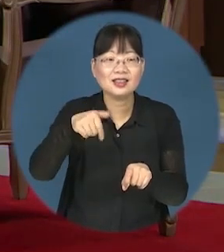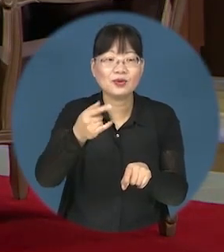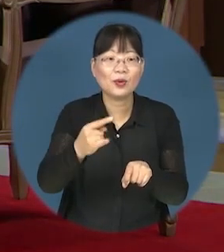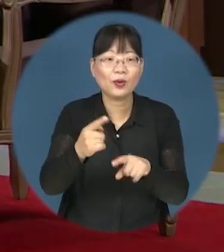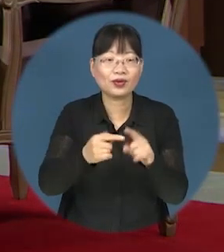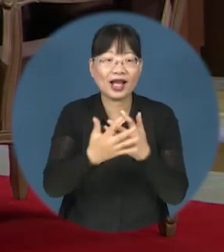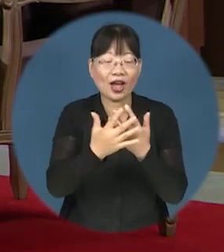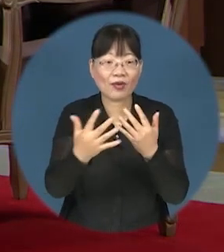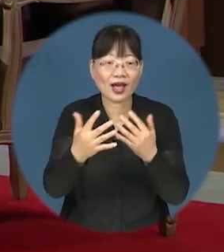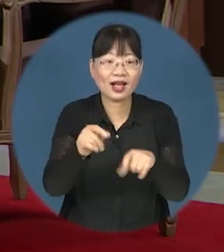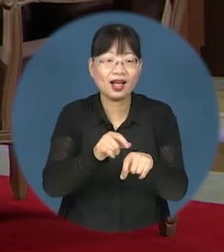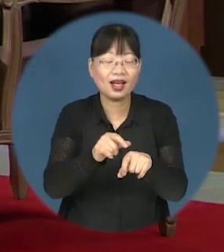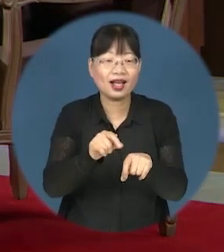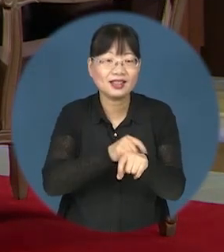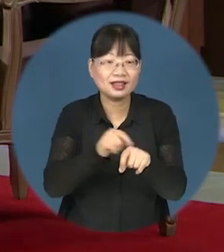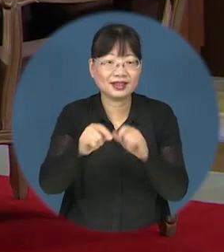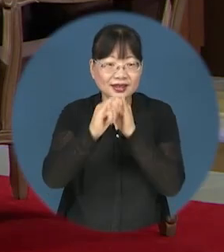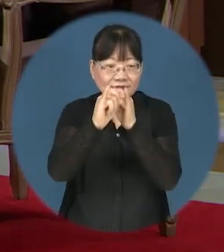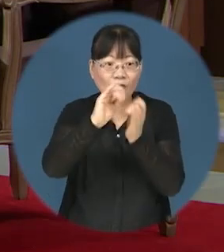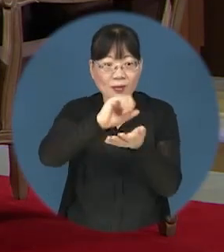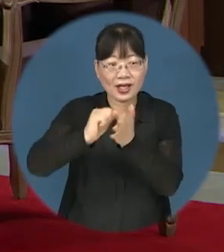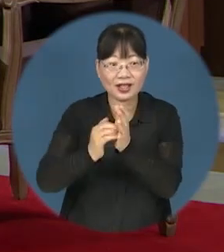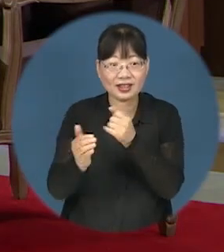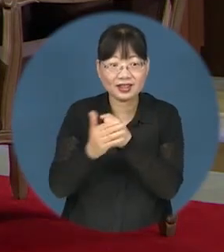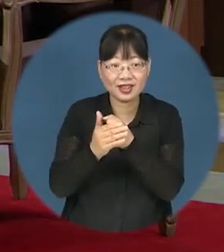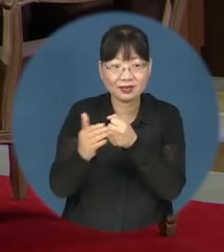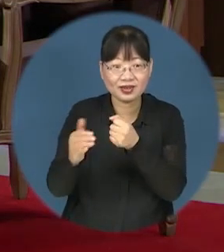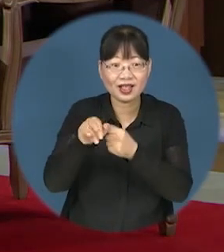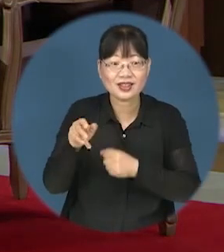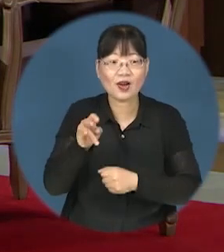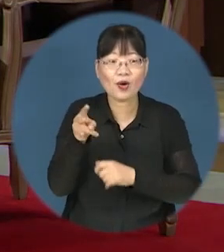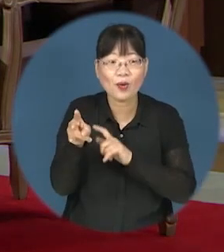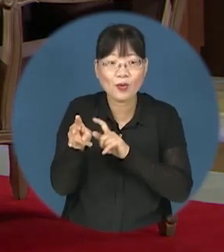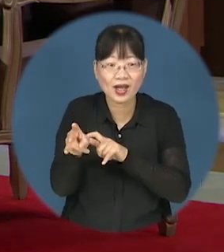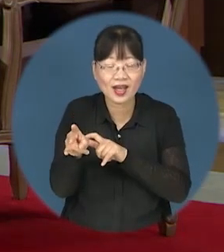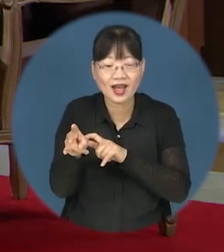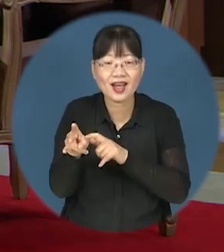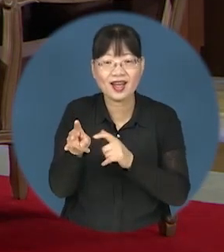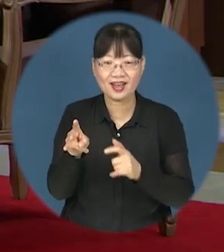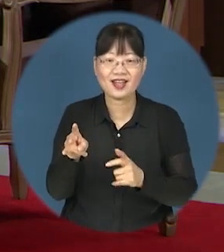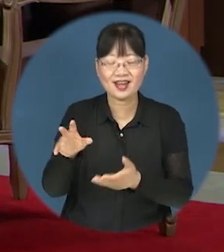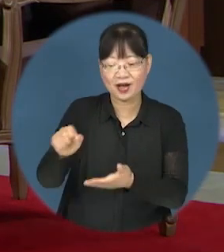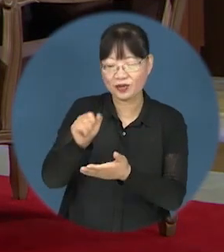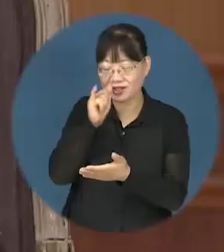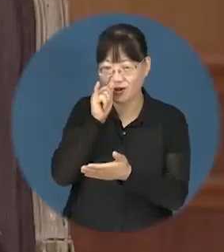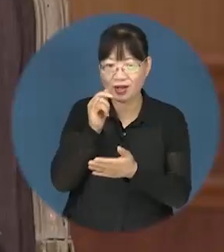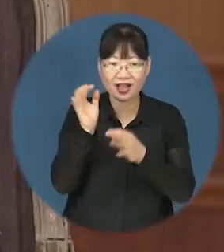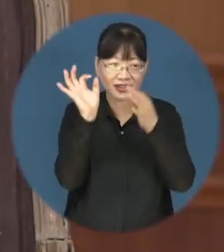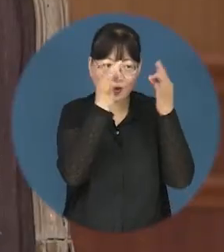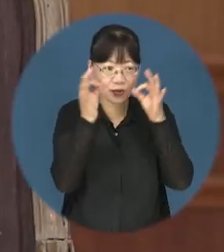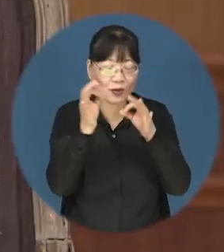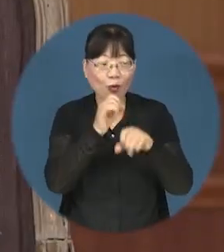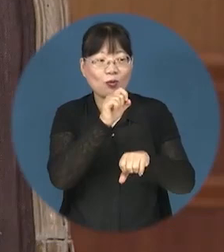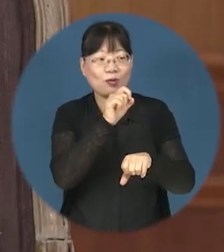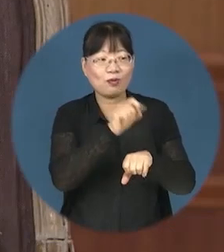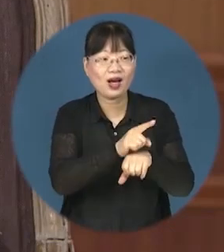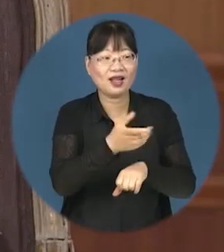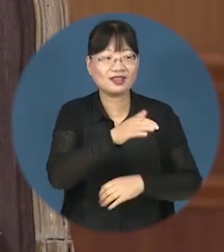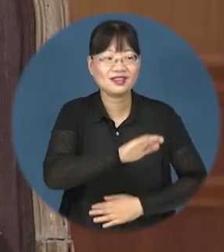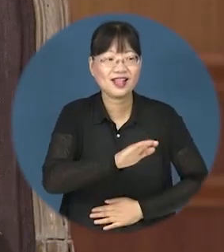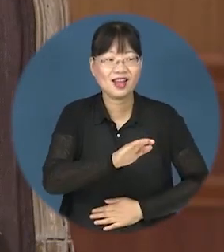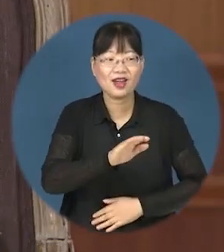저학년부터 계속해서 때 계속 서해를 했죠 5 해외 3 반했던 제가 성격도 달라지고